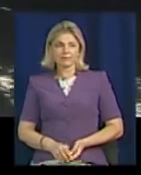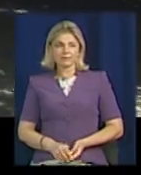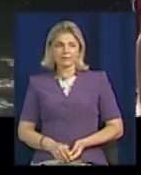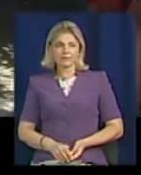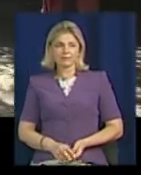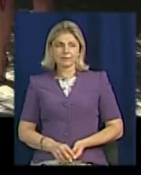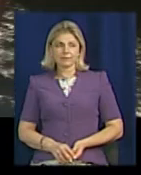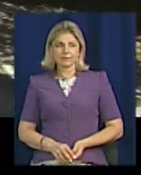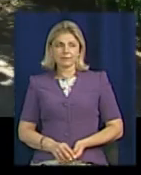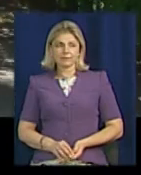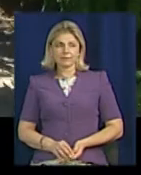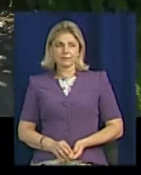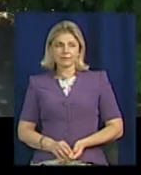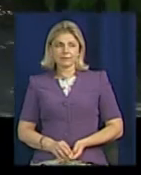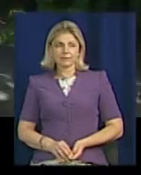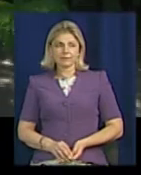Рядом, да?